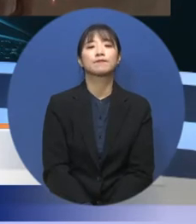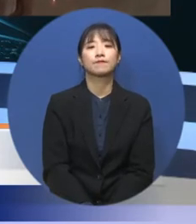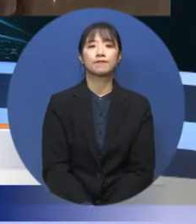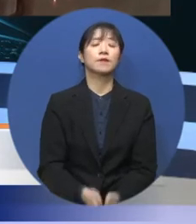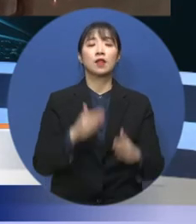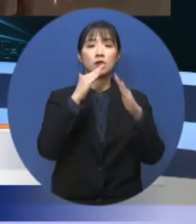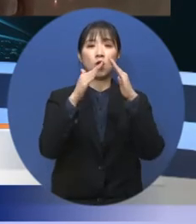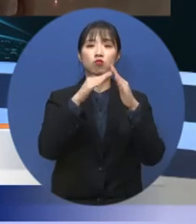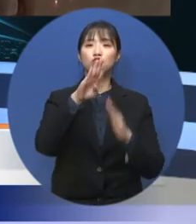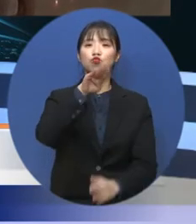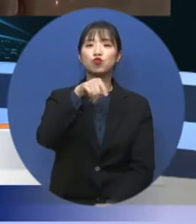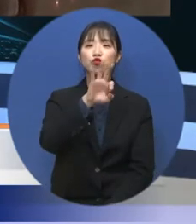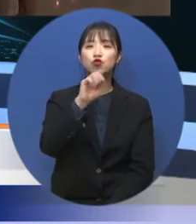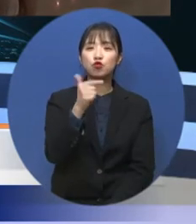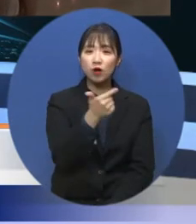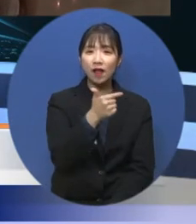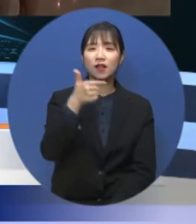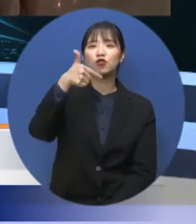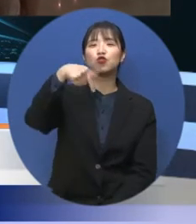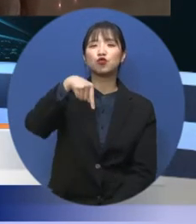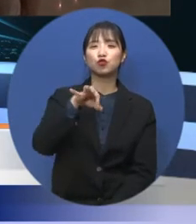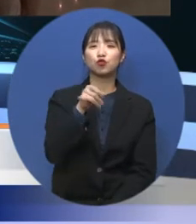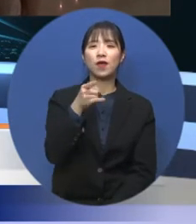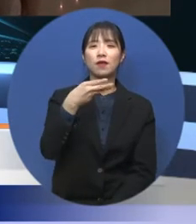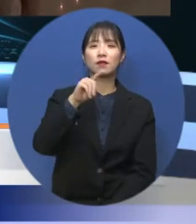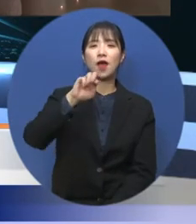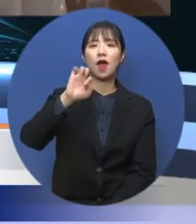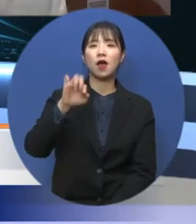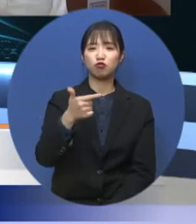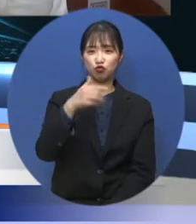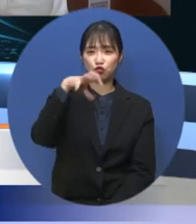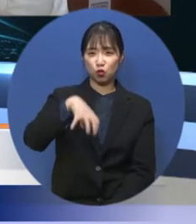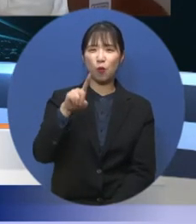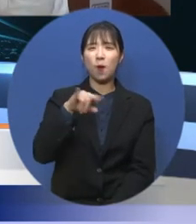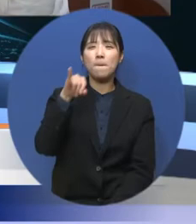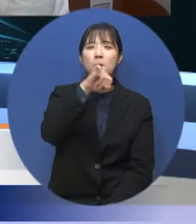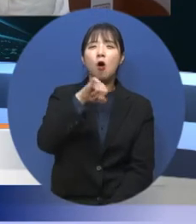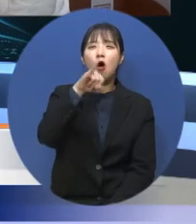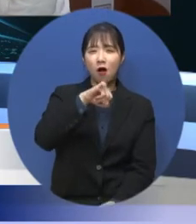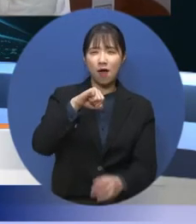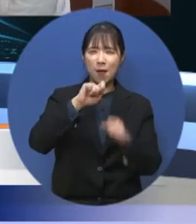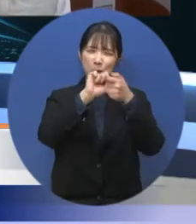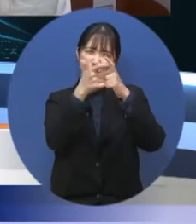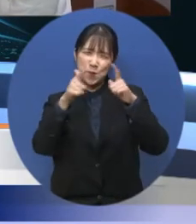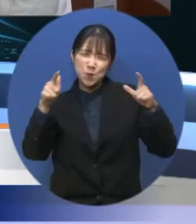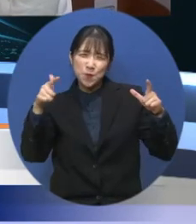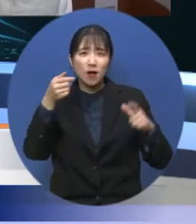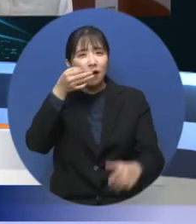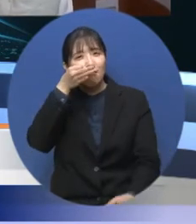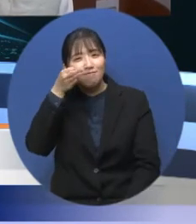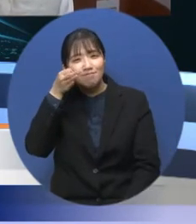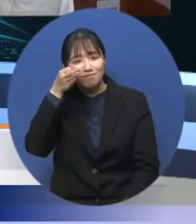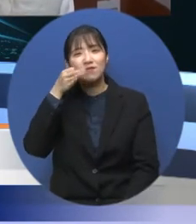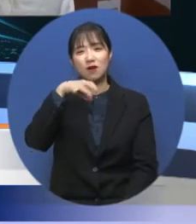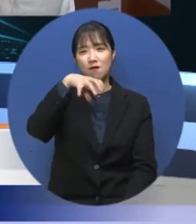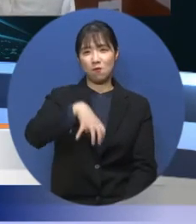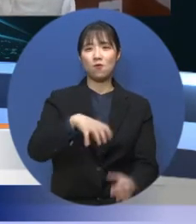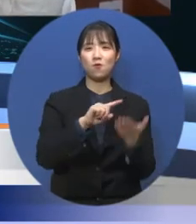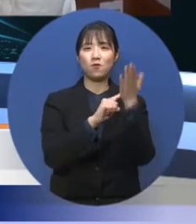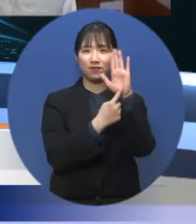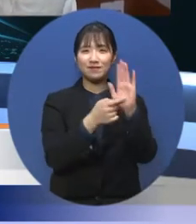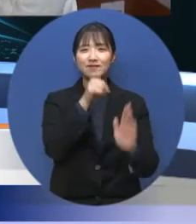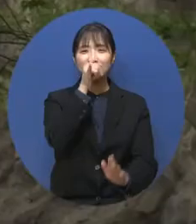전북 부안의 누에타운에서 여러 곤충들을 한자리에서 만날 수 있는 기획전을 마련했습니다. 보도에 최정은